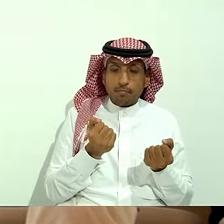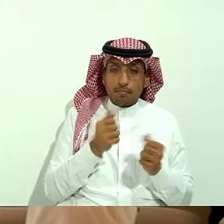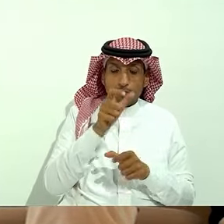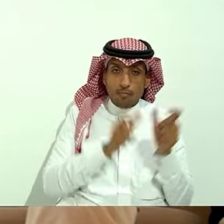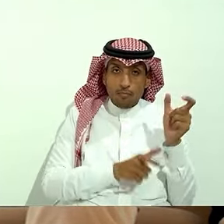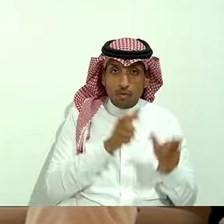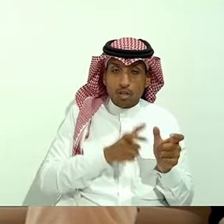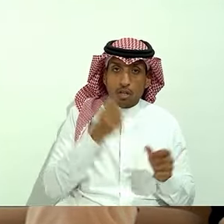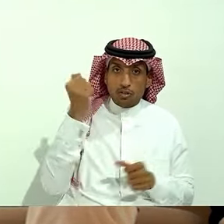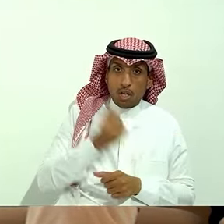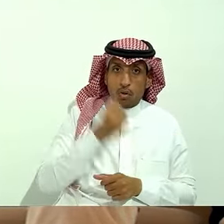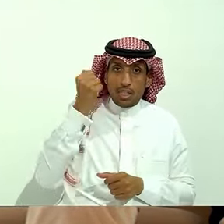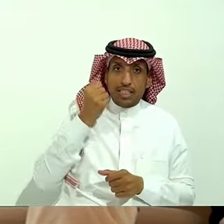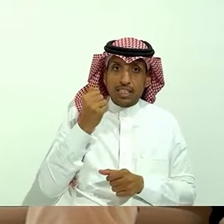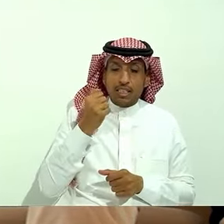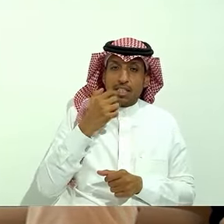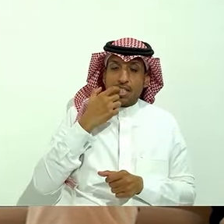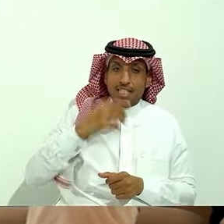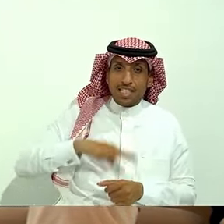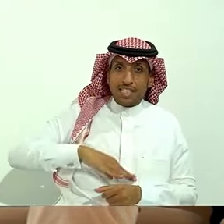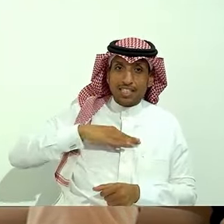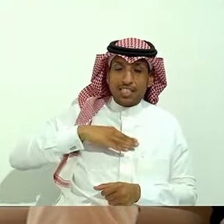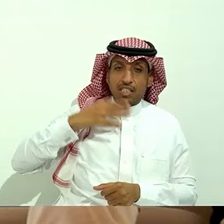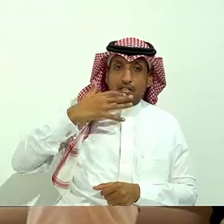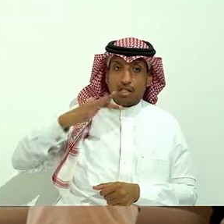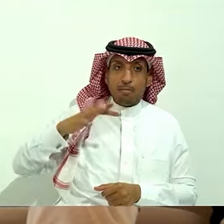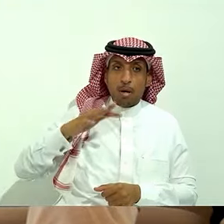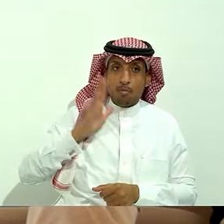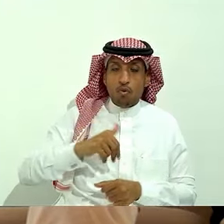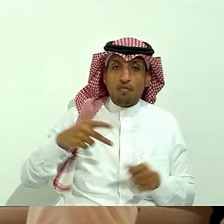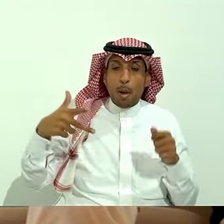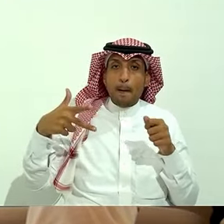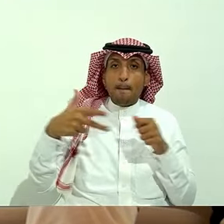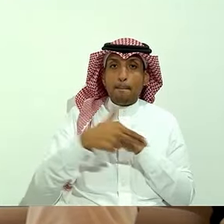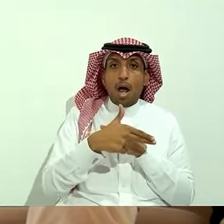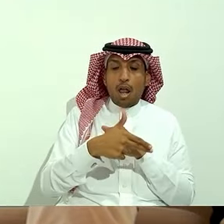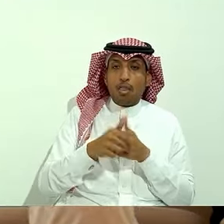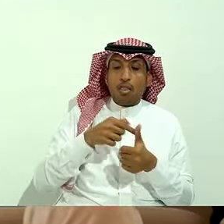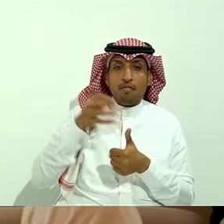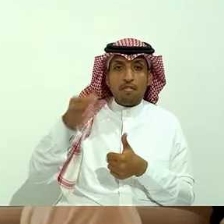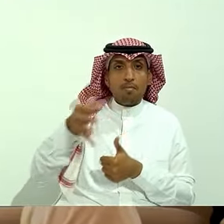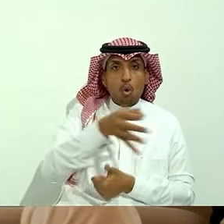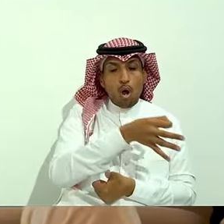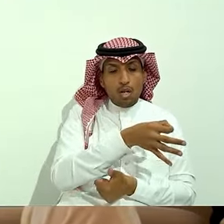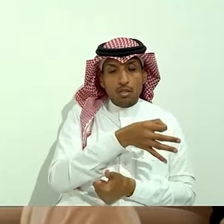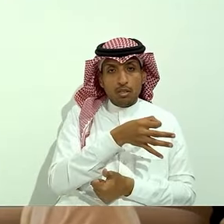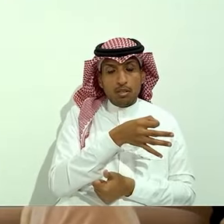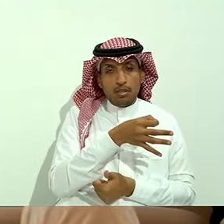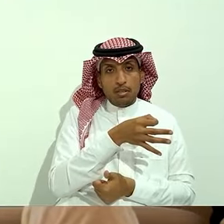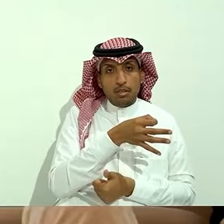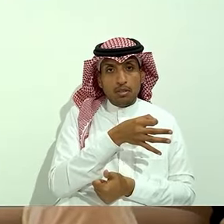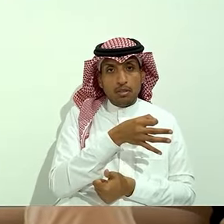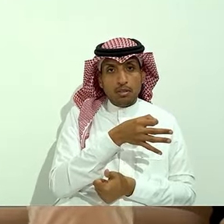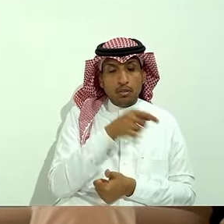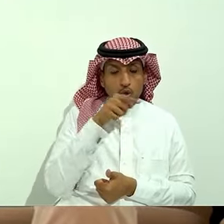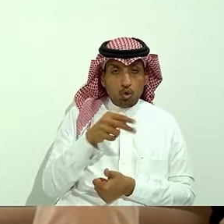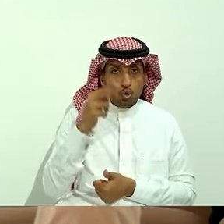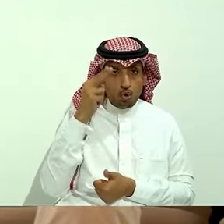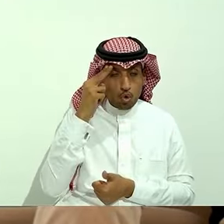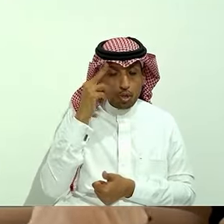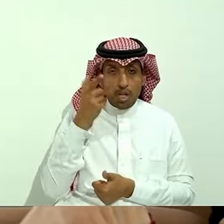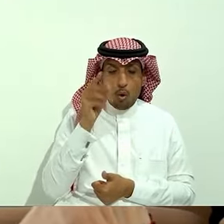حرفيات صغيرات. وعلى فكرة فيه معرض في أرتيجانو في ميلانو الآن، السعودية أو